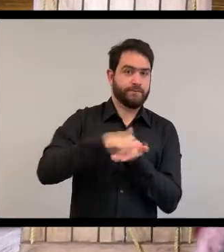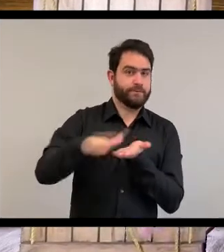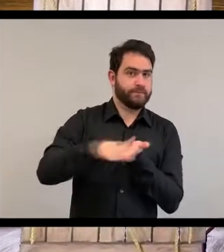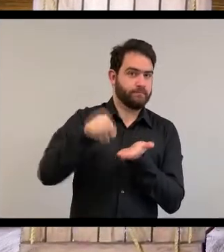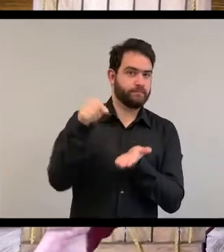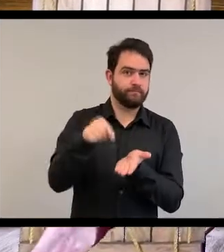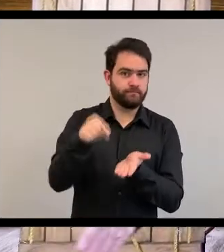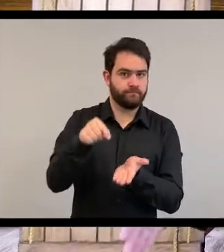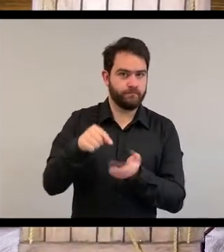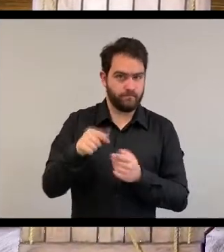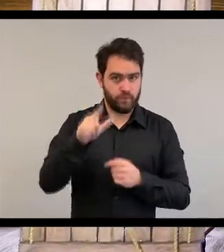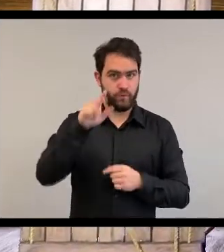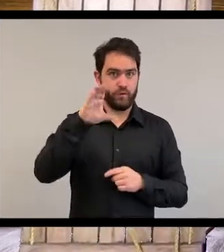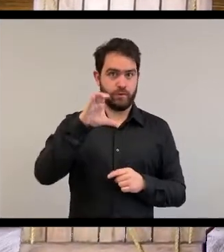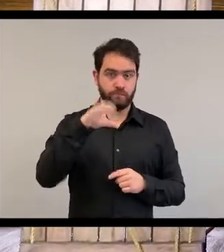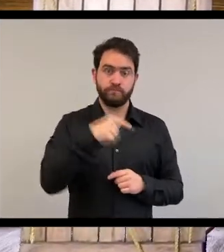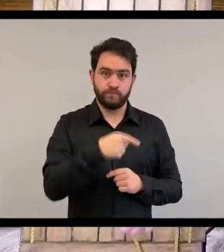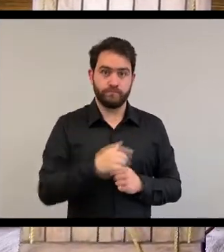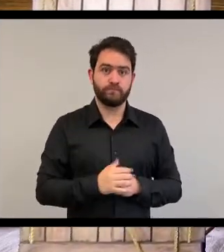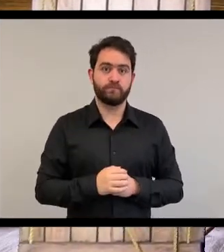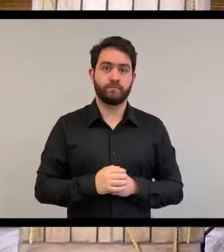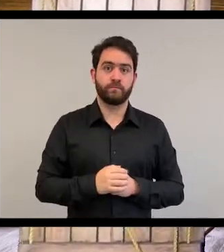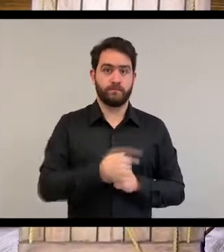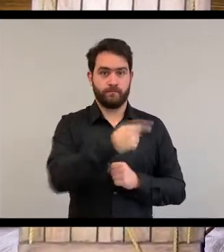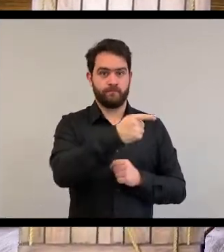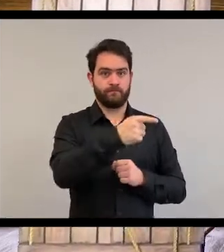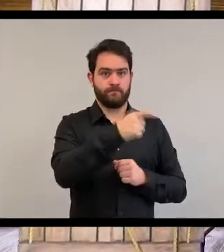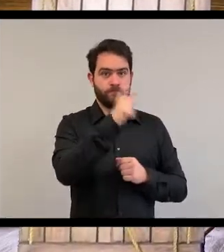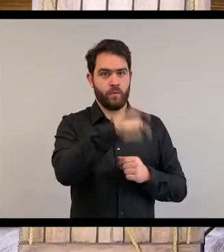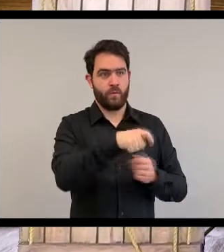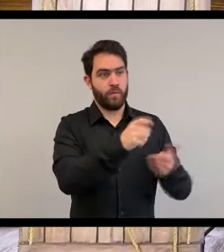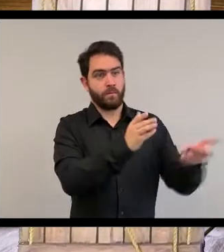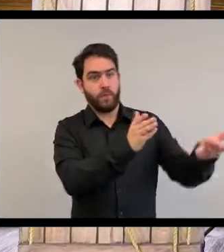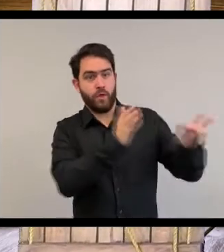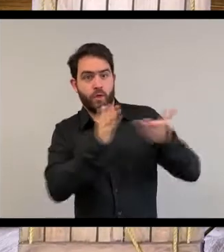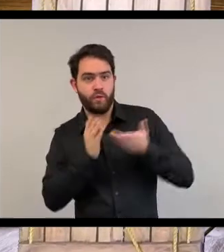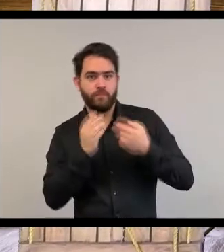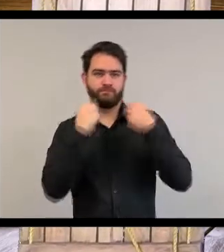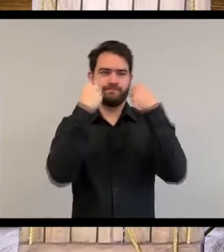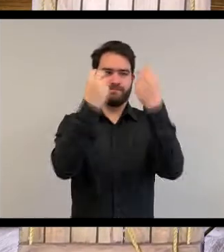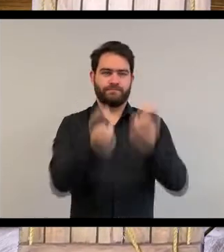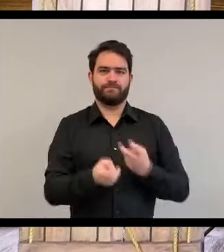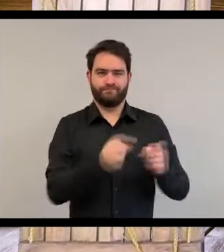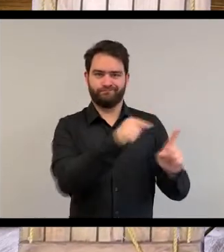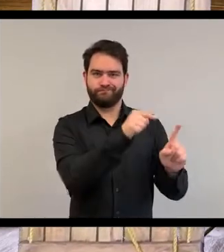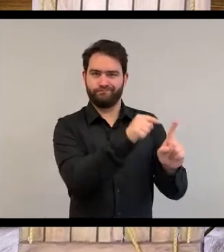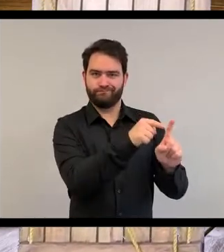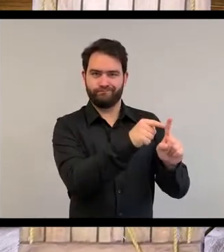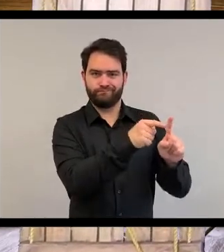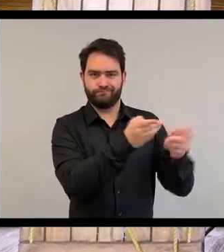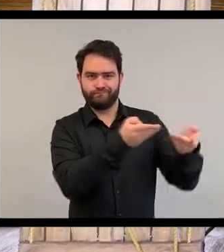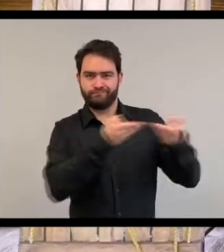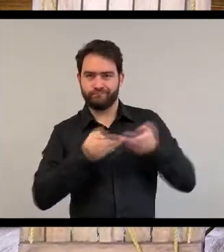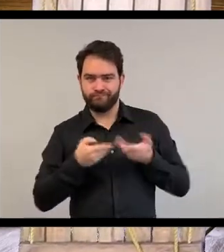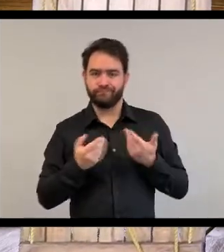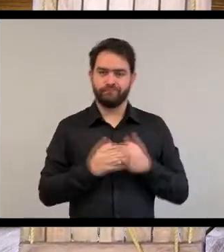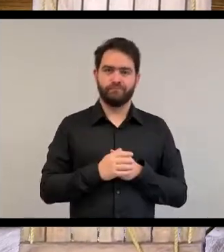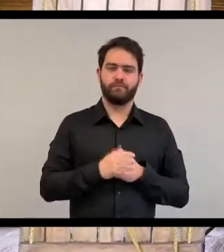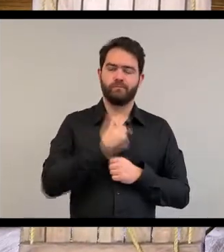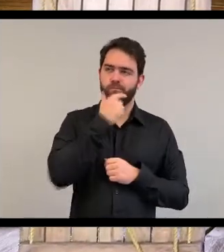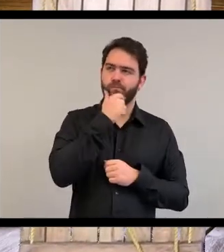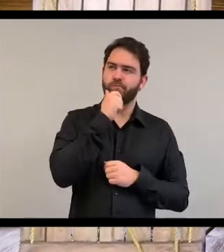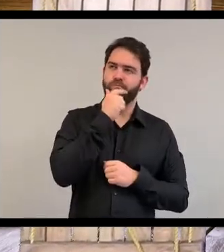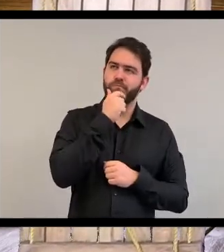glisser au plein centre de la pente. Pourvu, pourvu que tu apportes et on va être